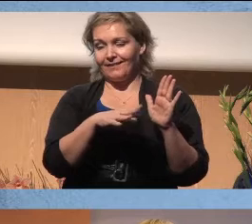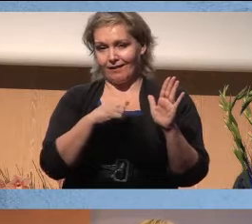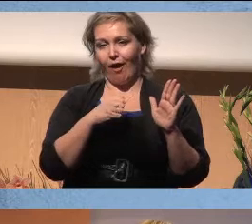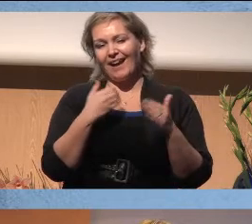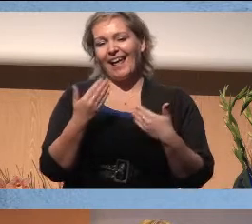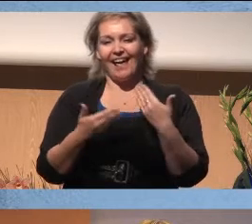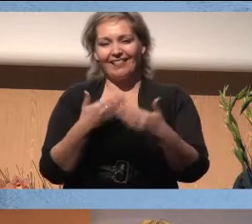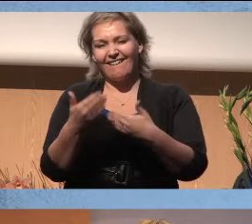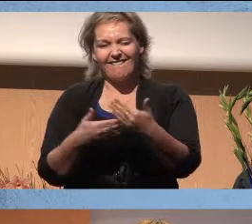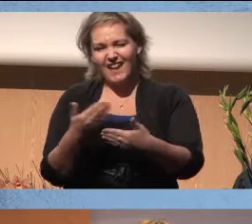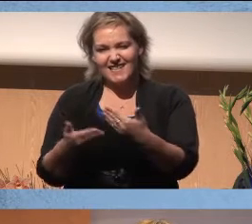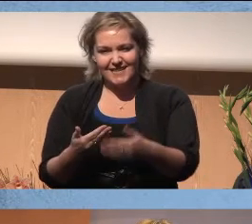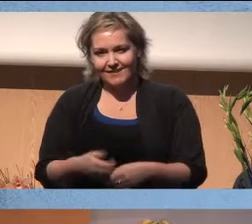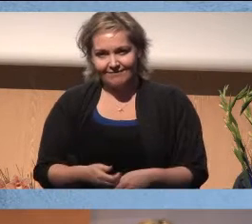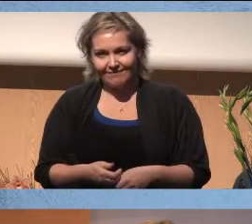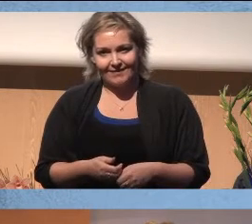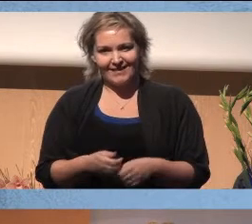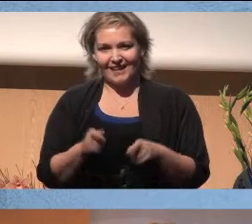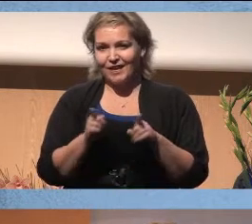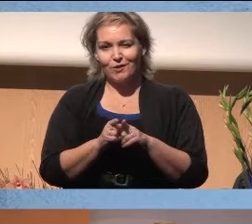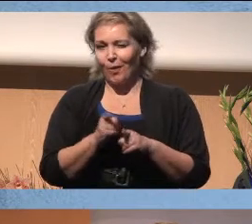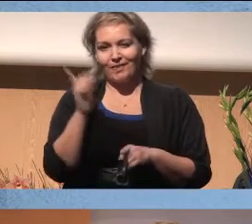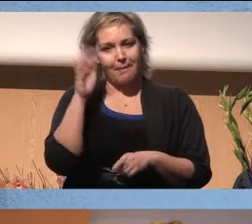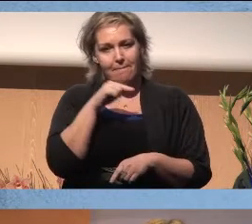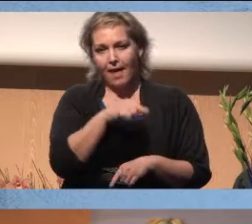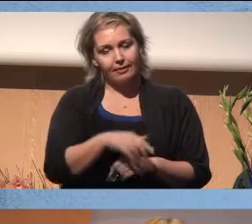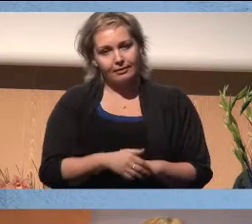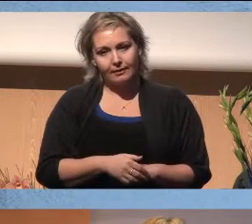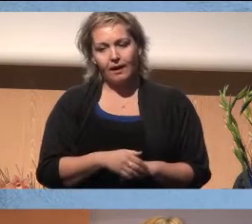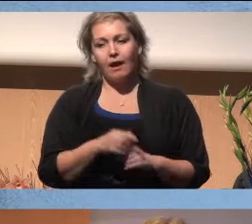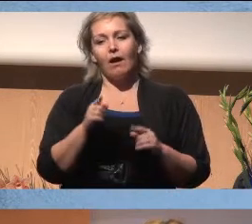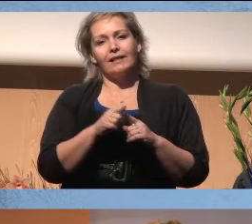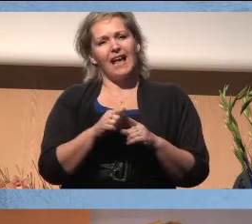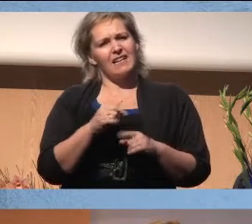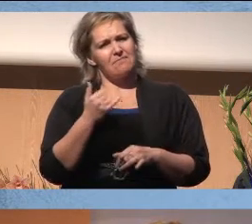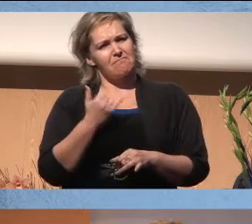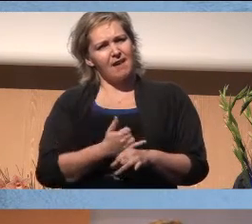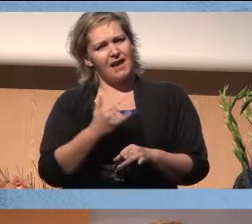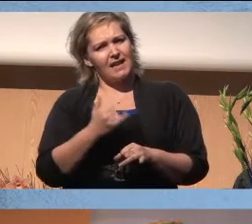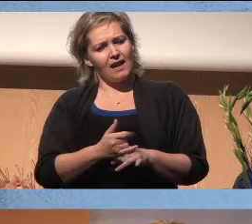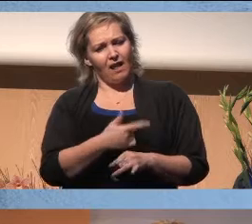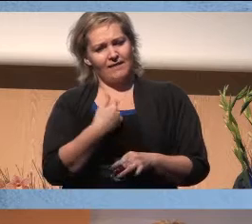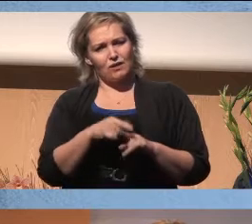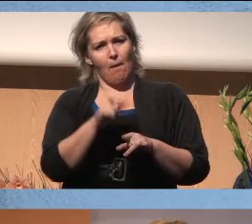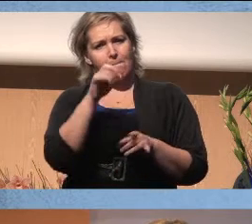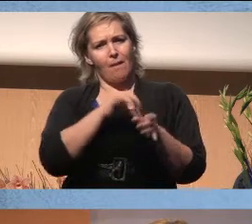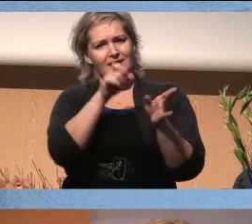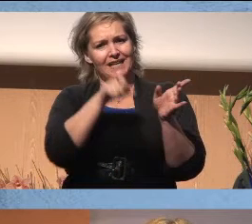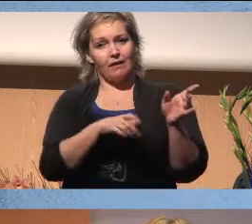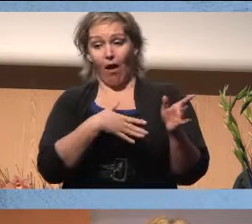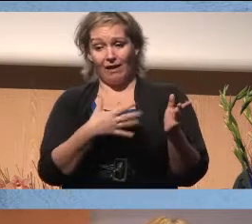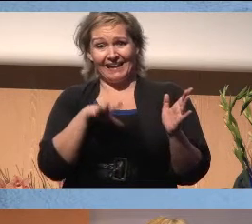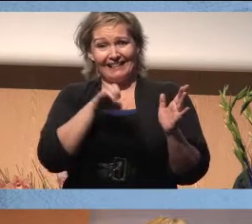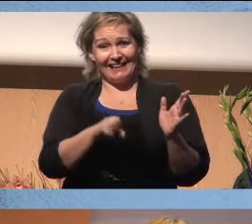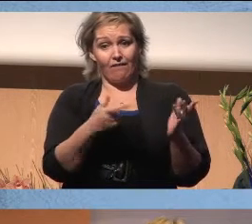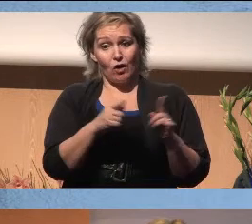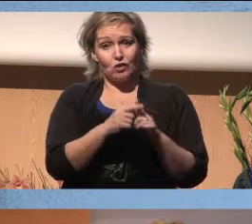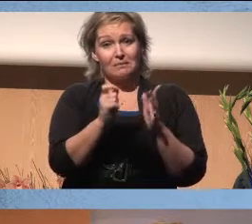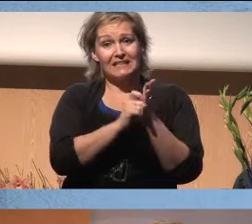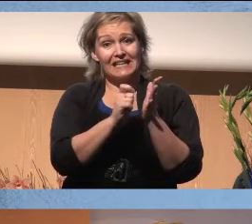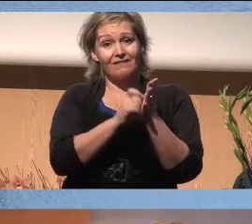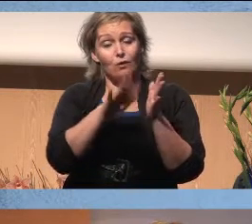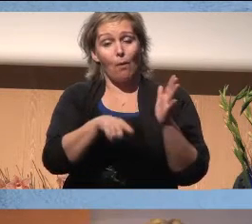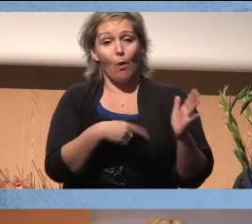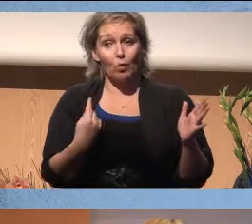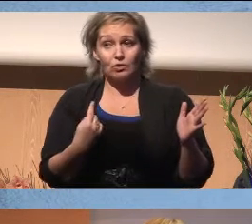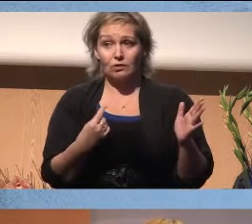etter hvert. Det er ikke sånn de er ment. Og det er jo pussig at vi som pasienter ikke har tilgang til hva som skrives